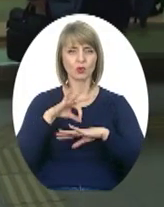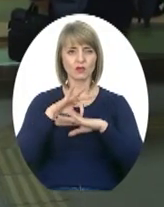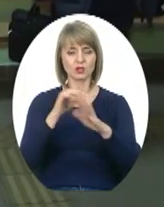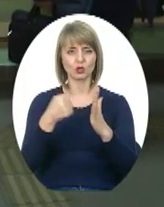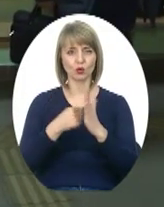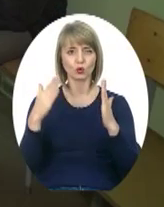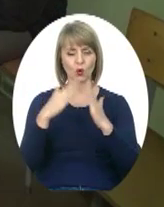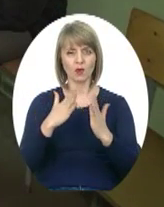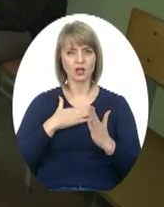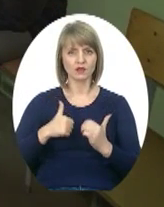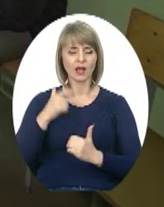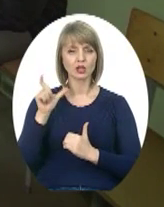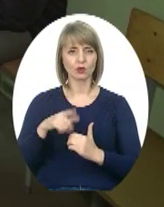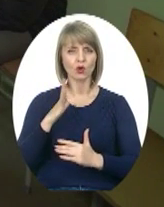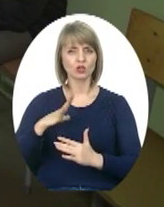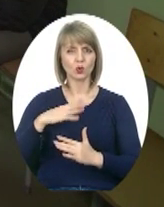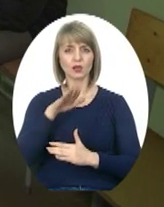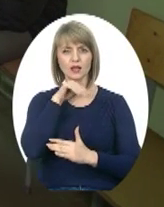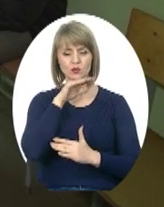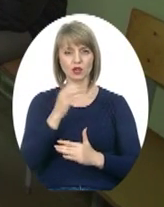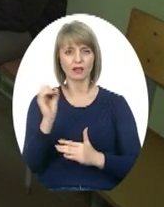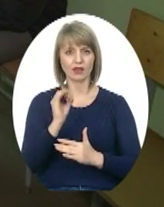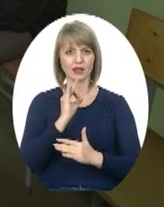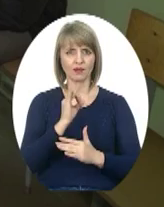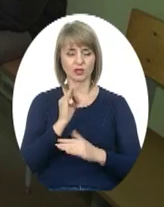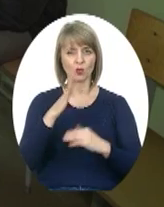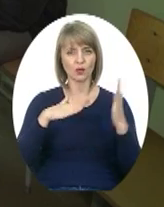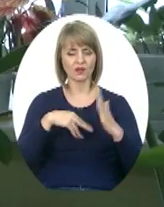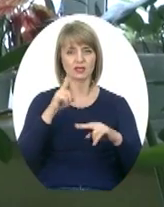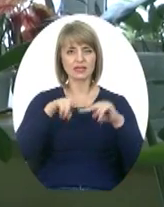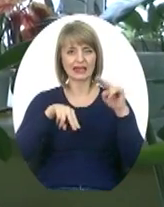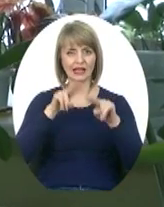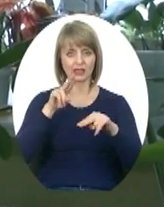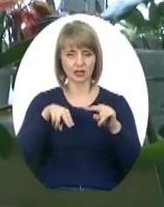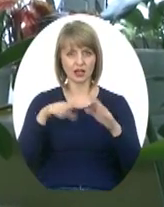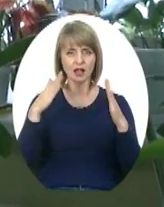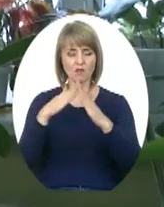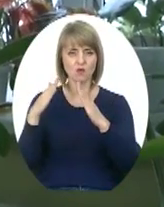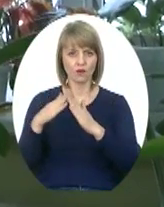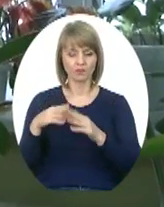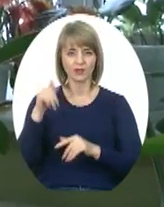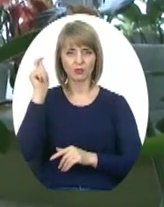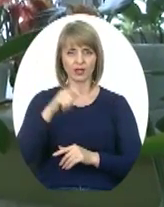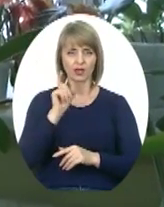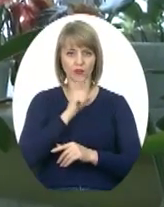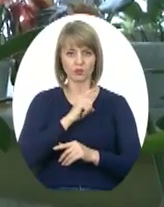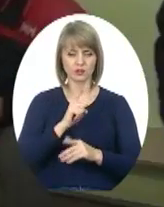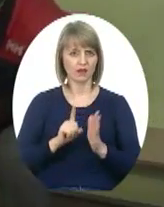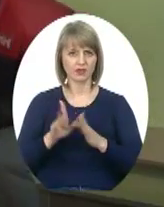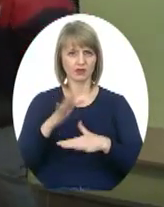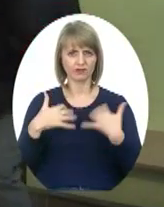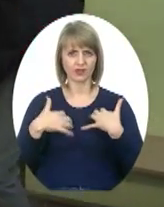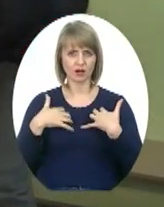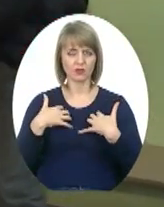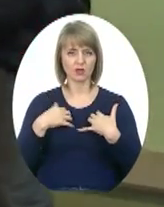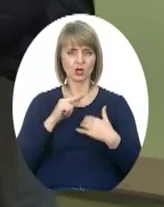до дома. Нашего героя ждет дедушка Евгений Иванович. По профессии он строитель крупнопанельных домов. Приехав в Омск, не стал